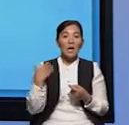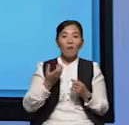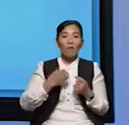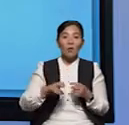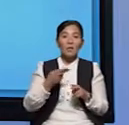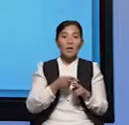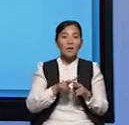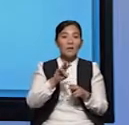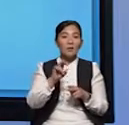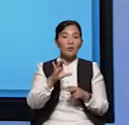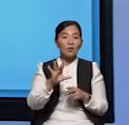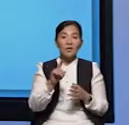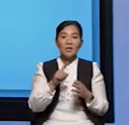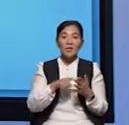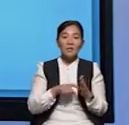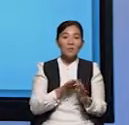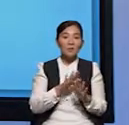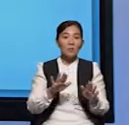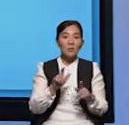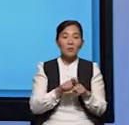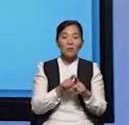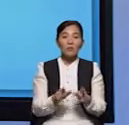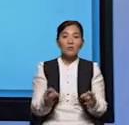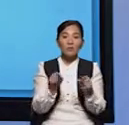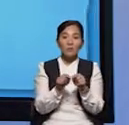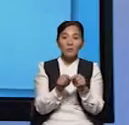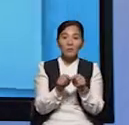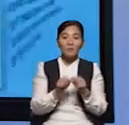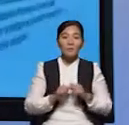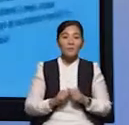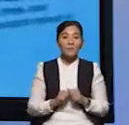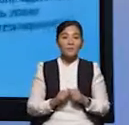– это лексически неделимое словосочетание.